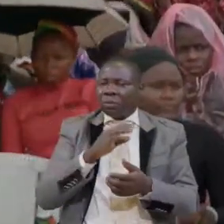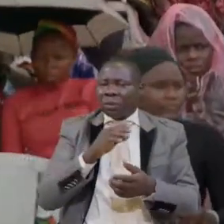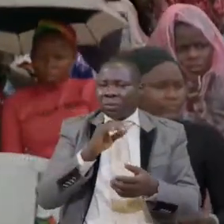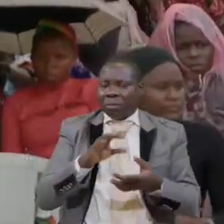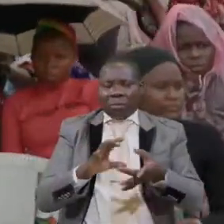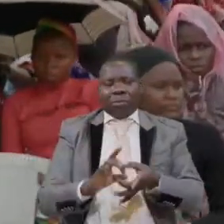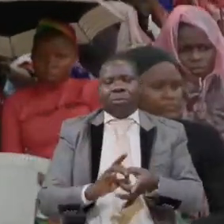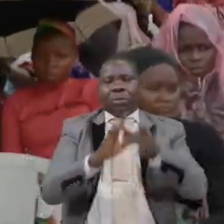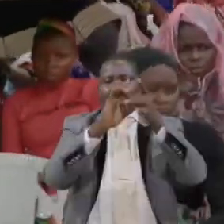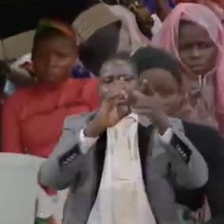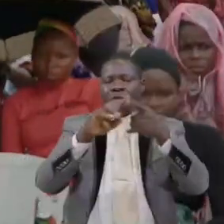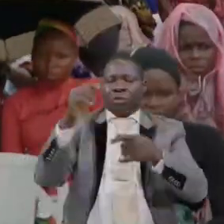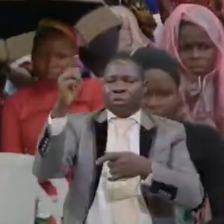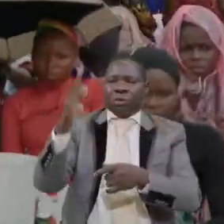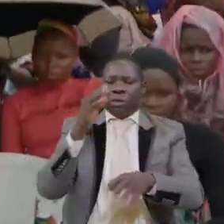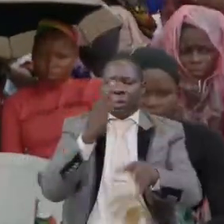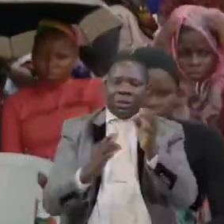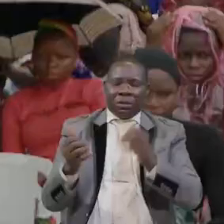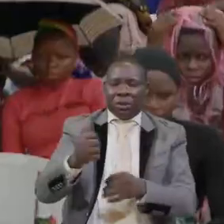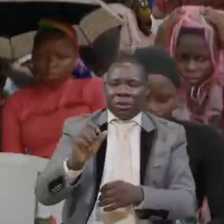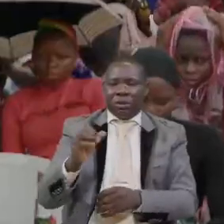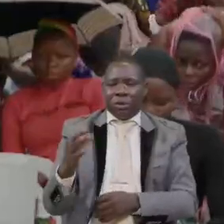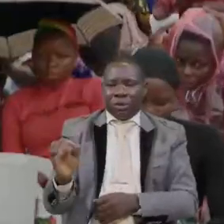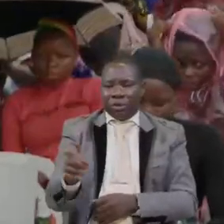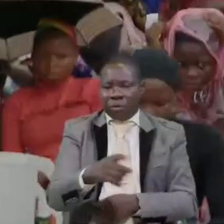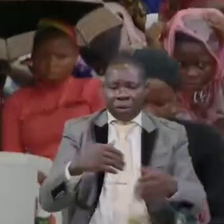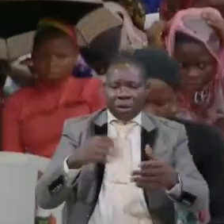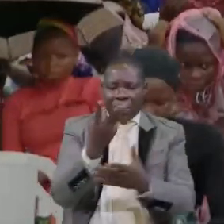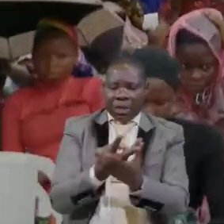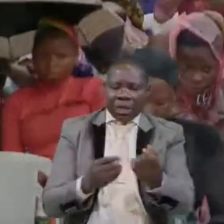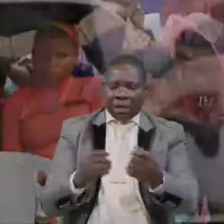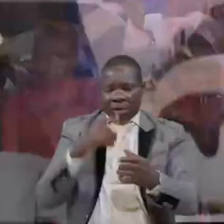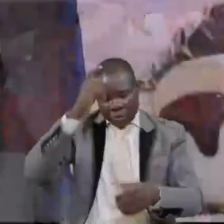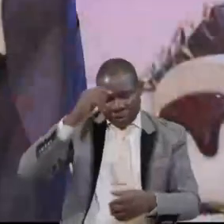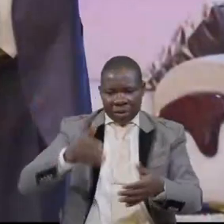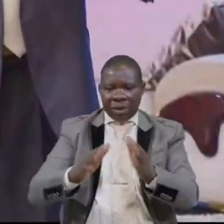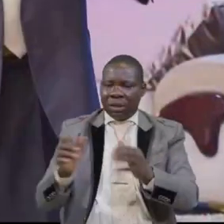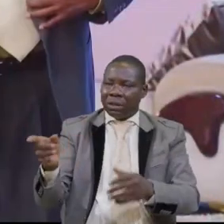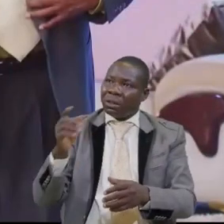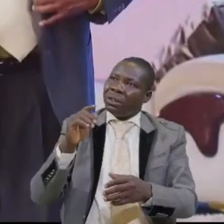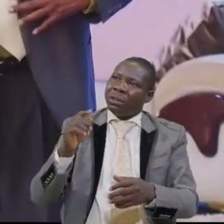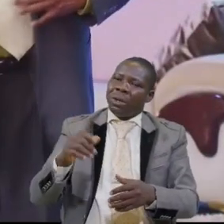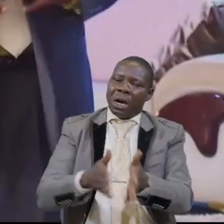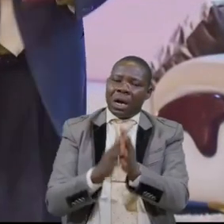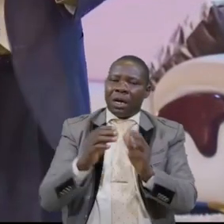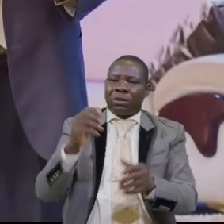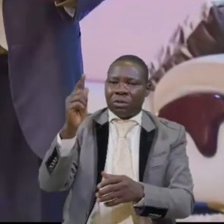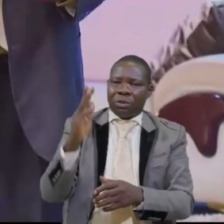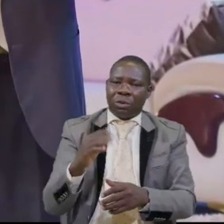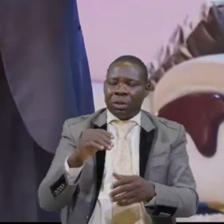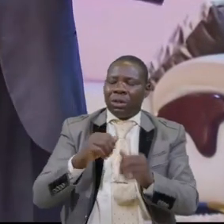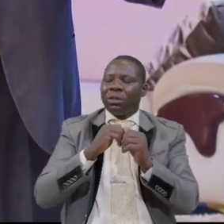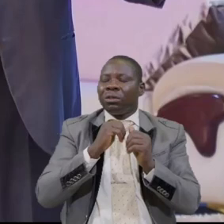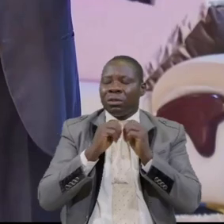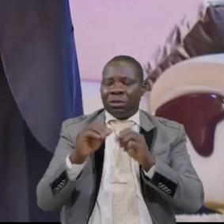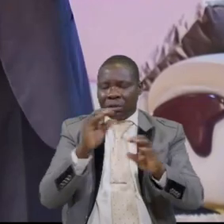sagesse extraordinaire. Si quelqu'un manque de sagesse, qu'il la demande à Dieu sans douter. Parce que celui qui